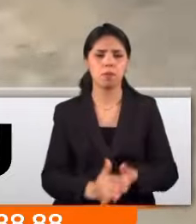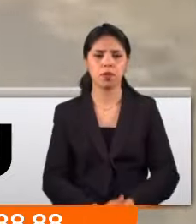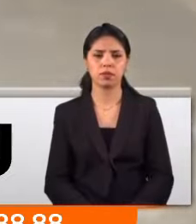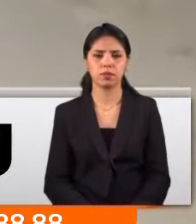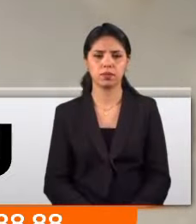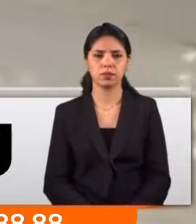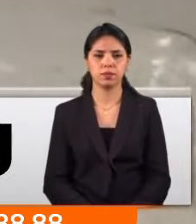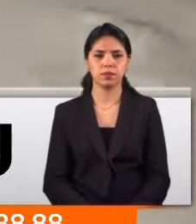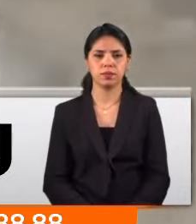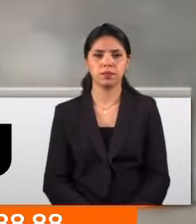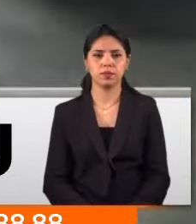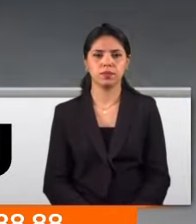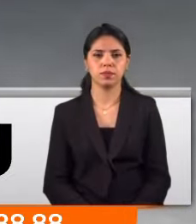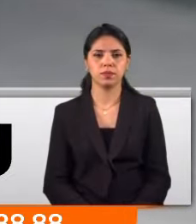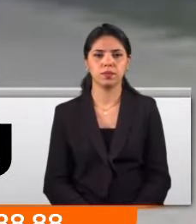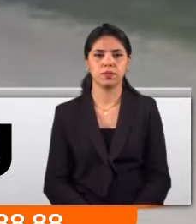Şu kayalardan uzaklaşalım abi hemen.